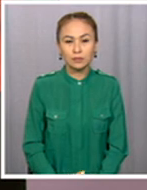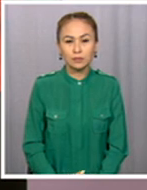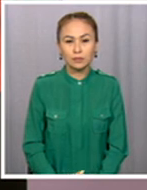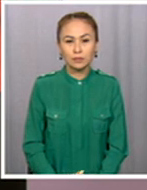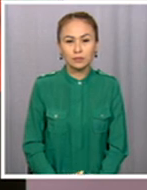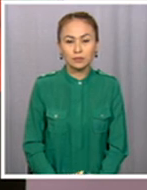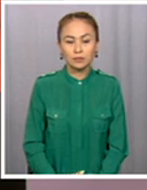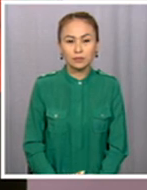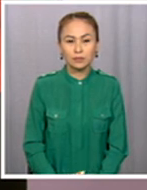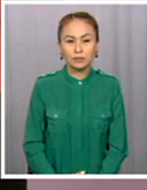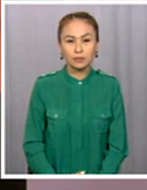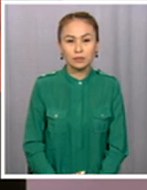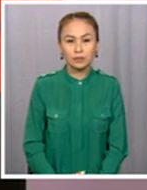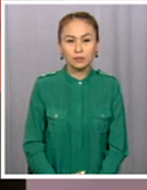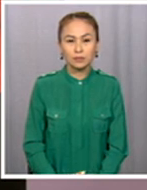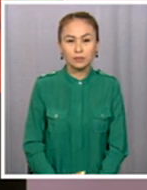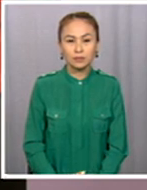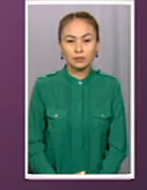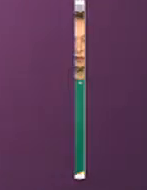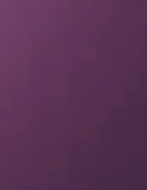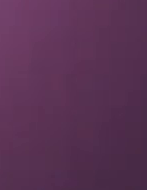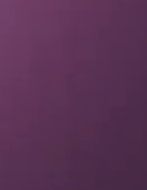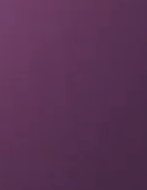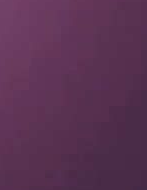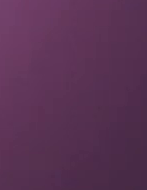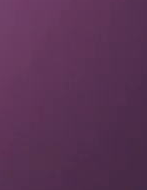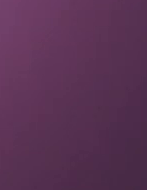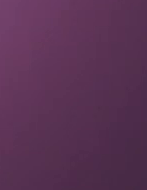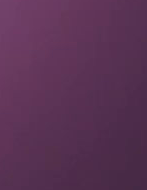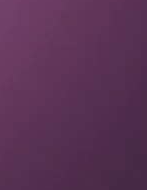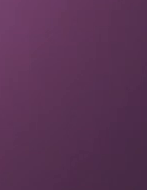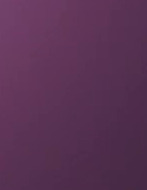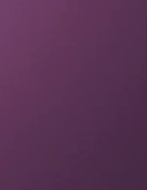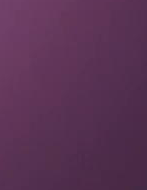Сабағымыз осымен аяқталды. Сау болыңдар.